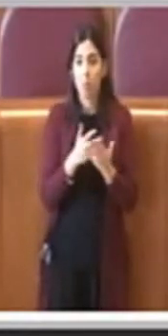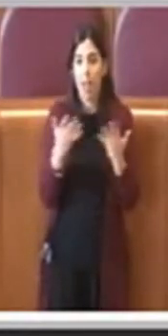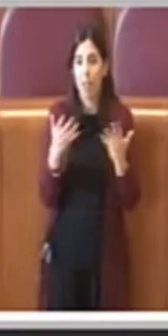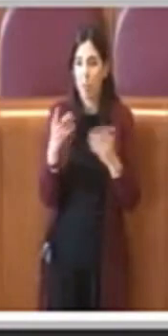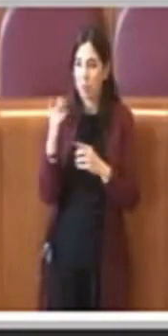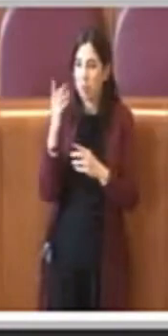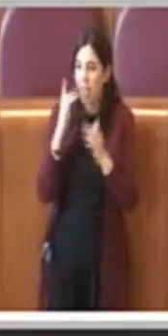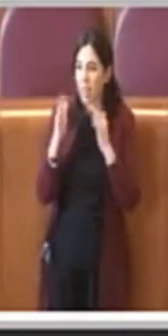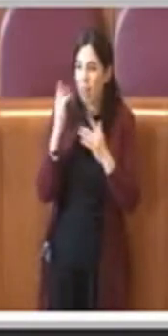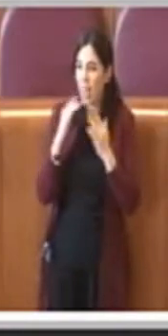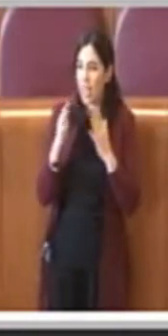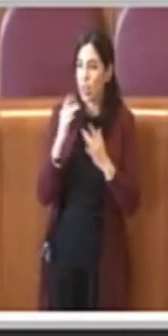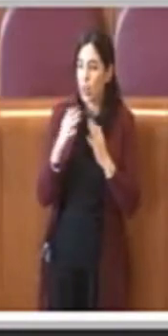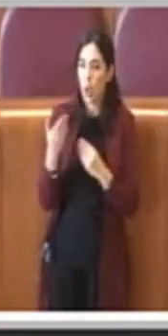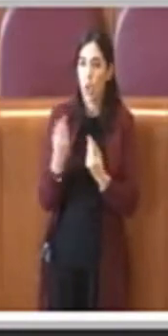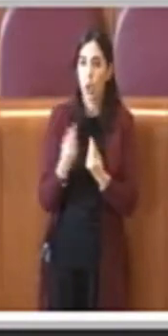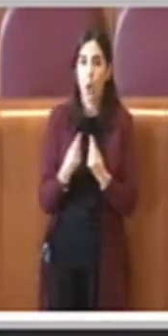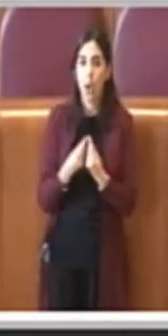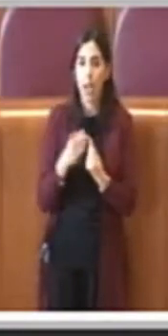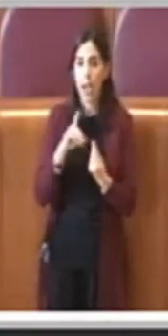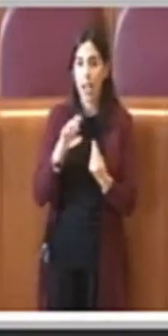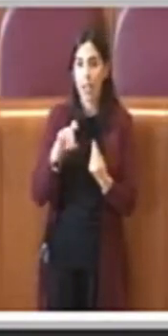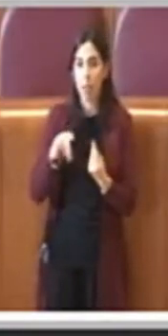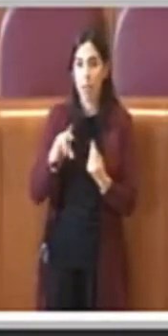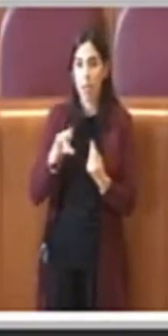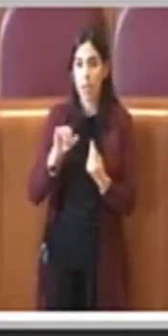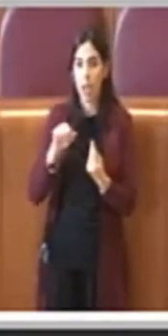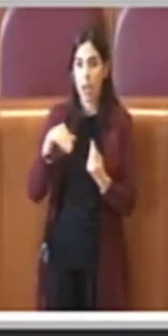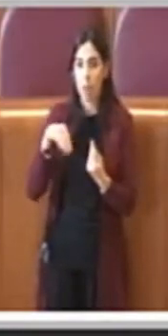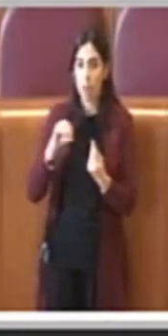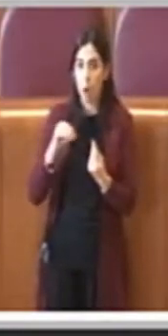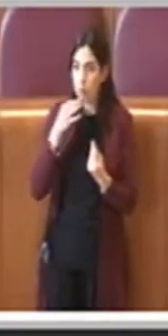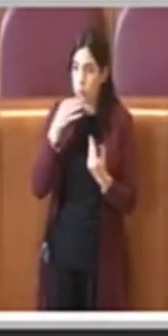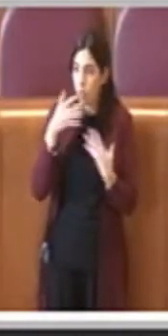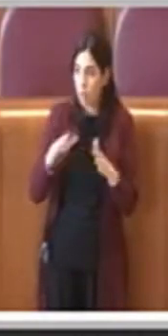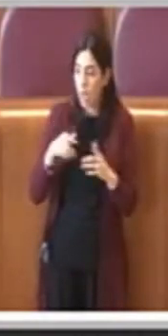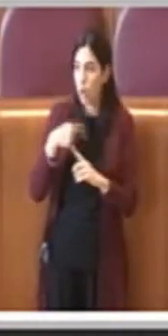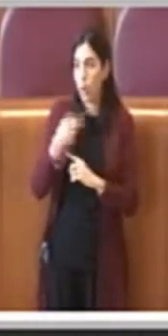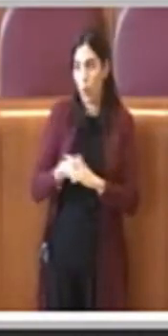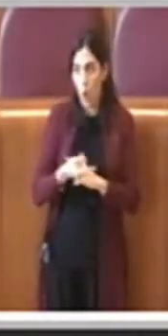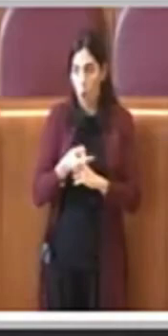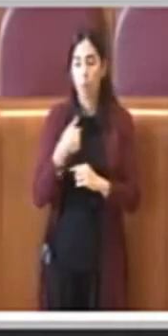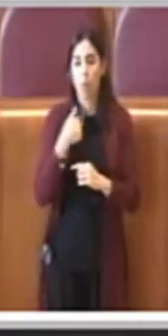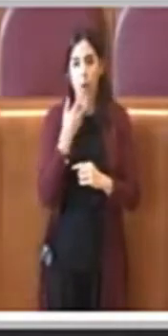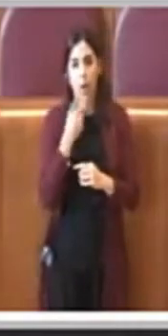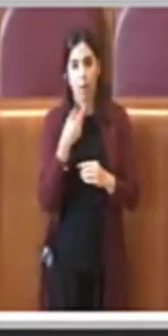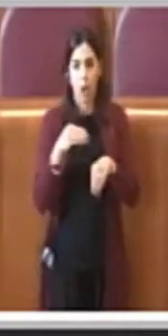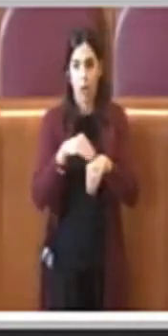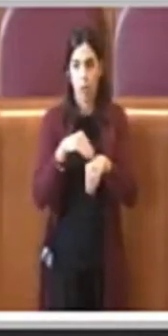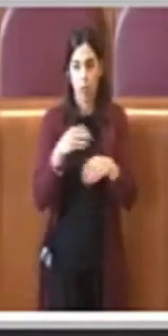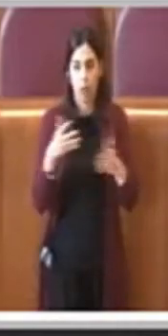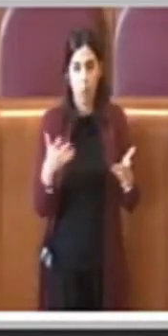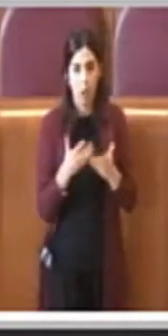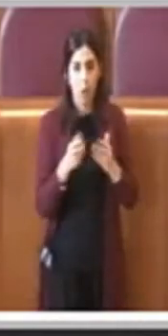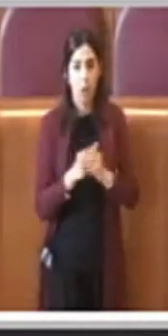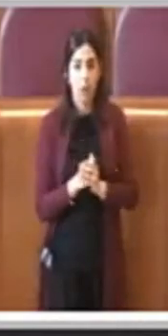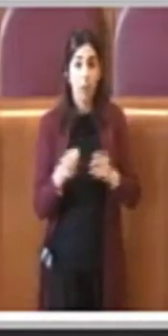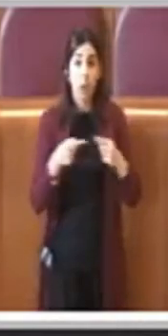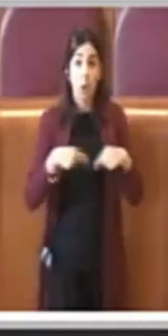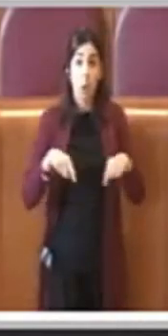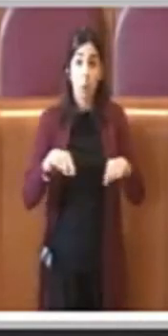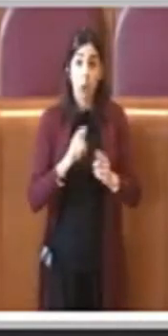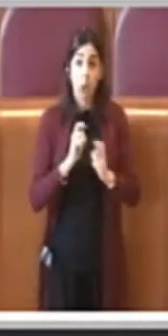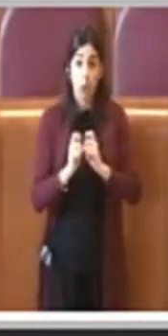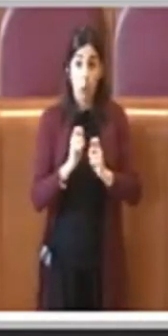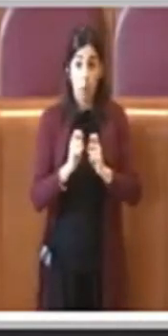delle riflessioni che faceva il collega De Priamo. In Commissione Commercio, che io presiedo da poco più